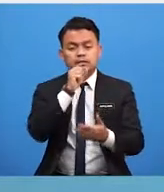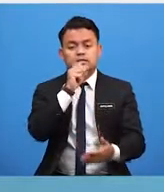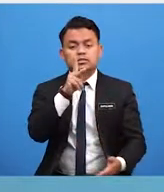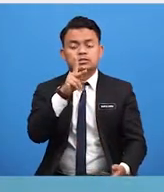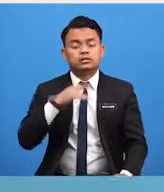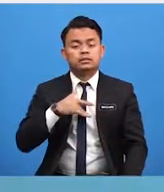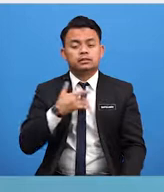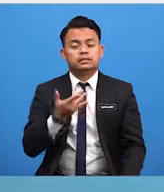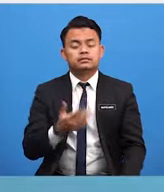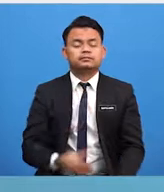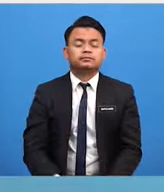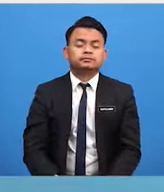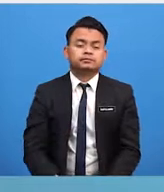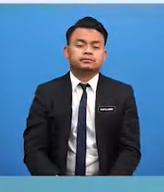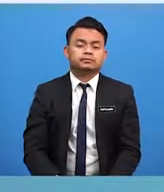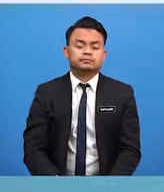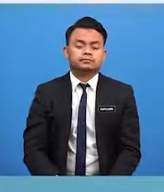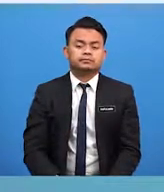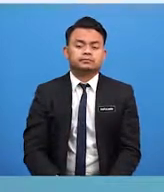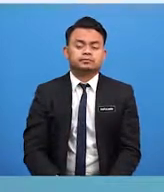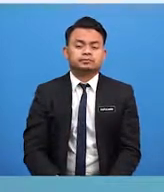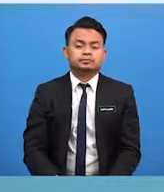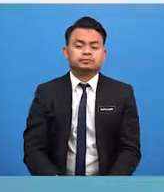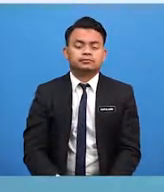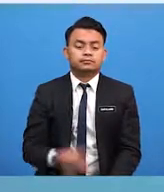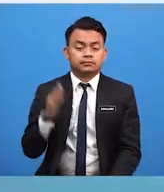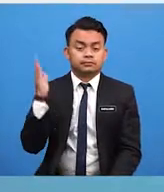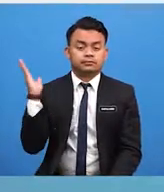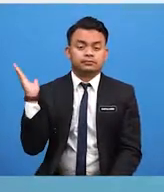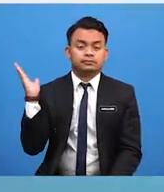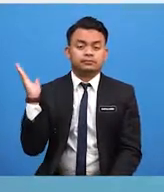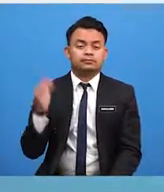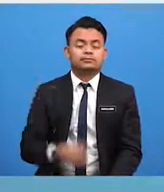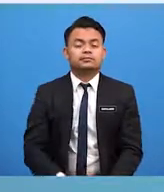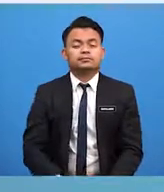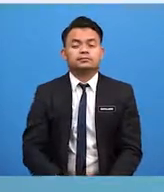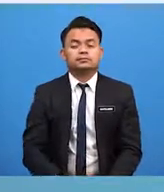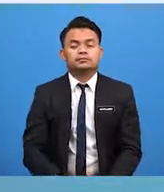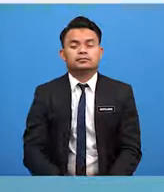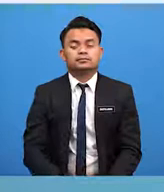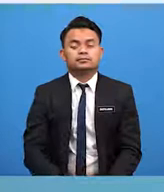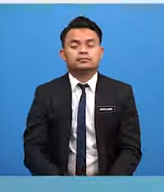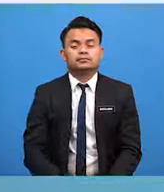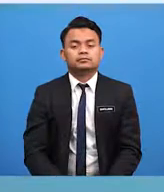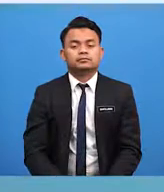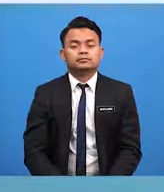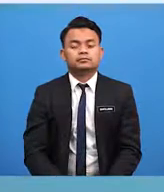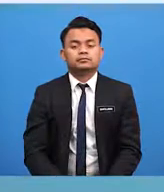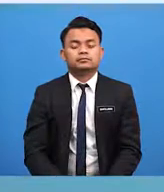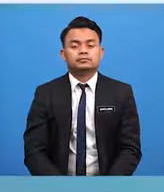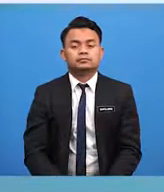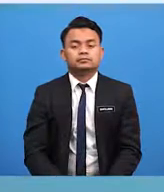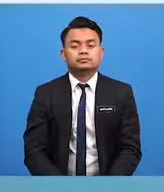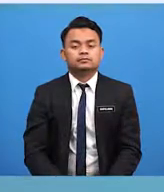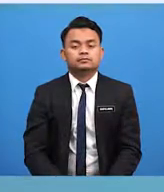Mirepoix terdiri daripada bawang besar, lobak merah, seleri dan